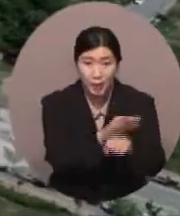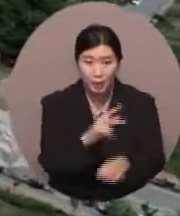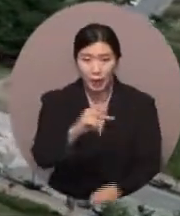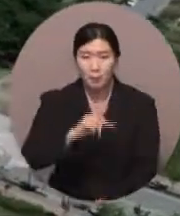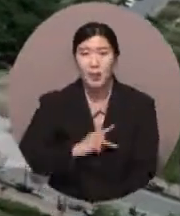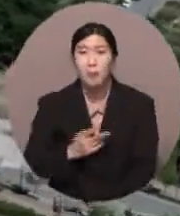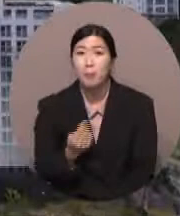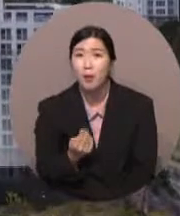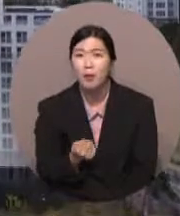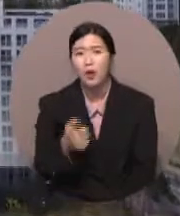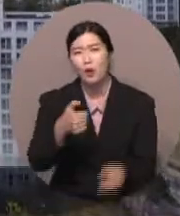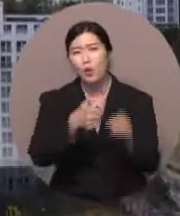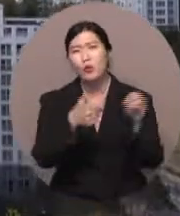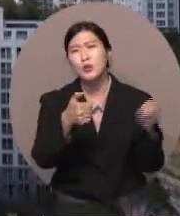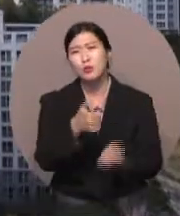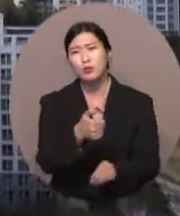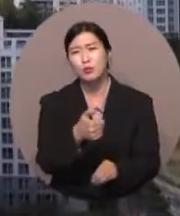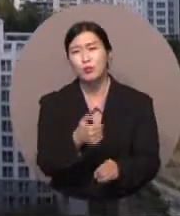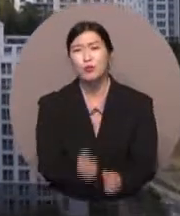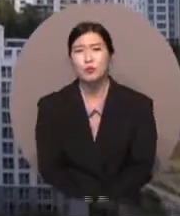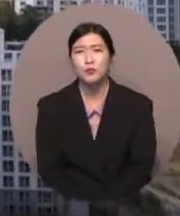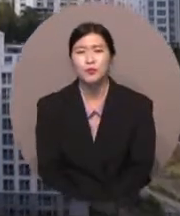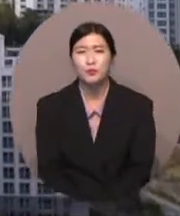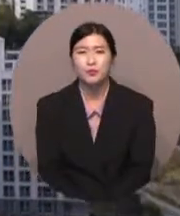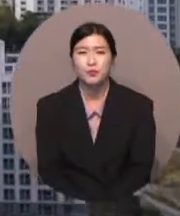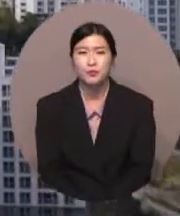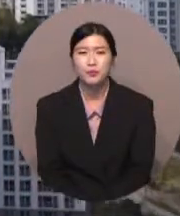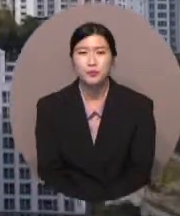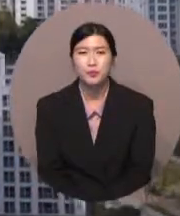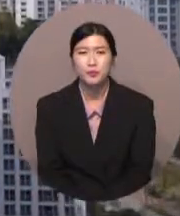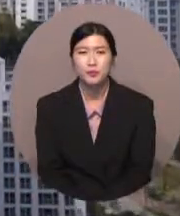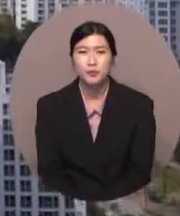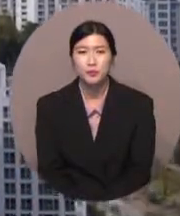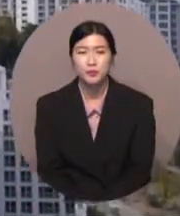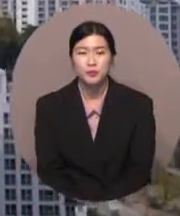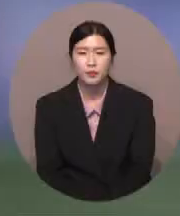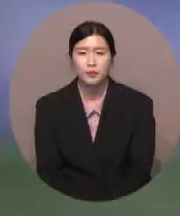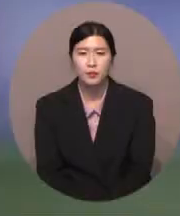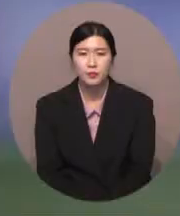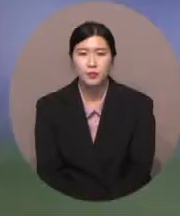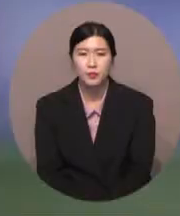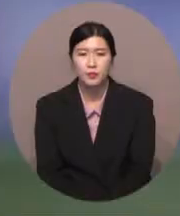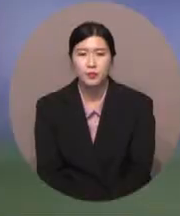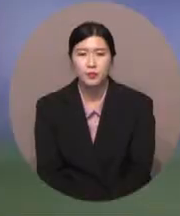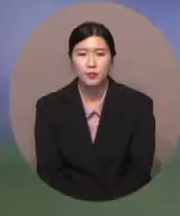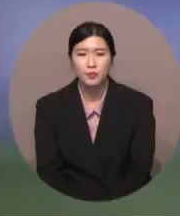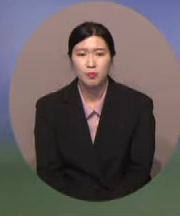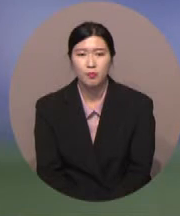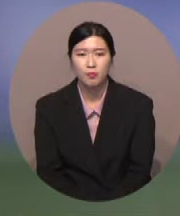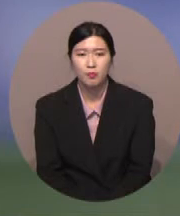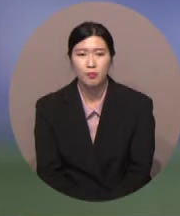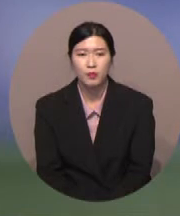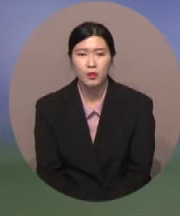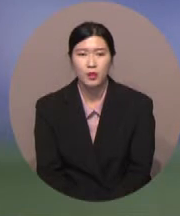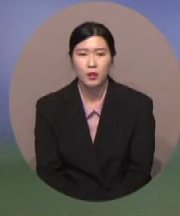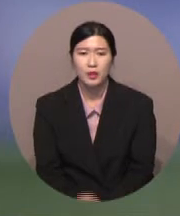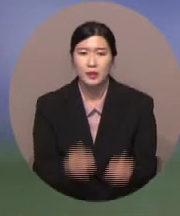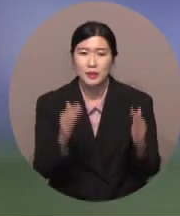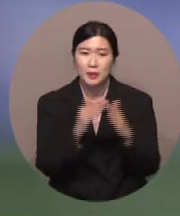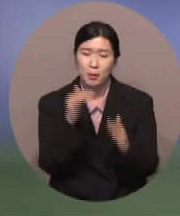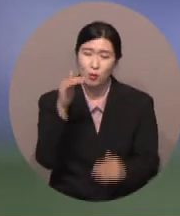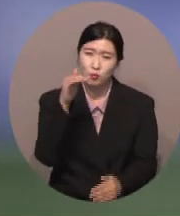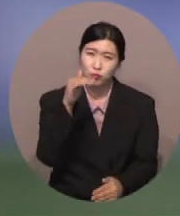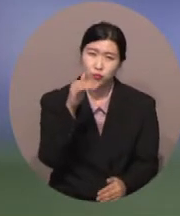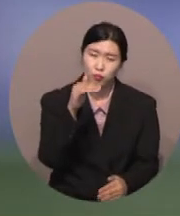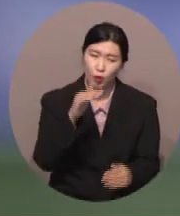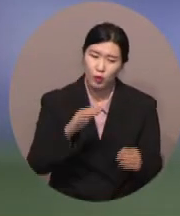비율이 40%에서 50%로 10% 느는 데 그쳤습니다. 하락장이기 때문에 뭔가 막 오르장